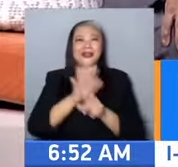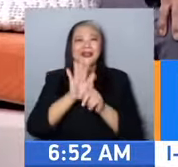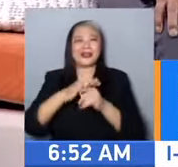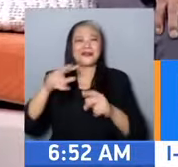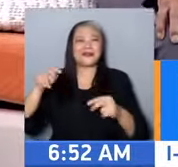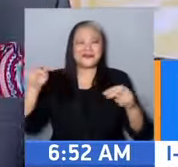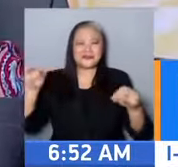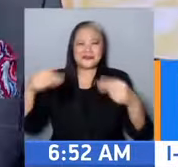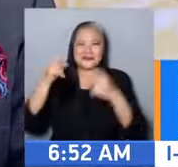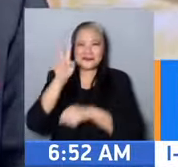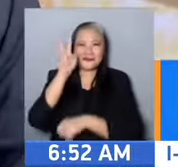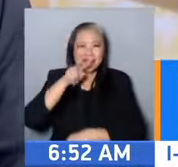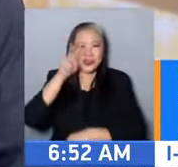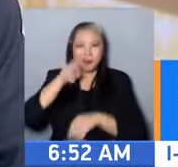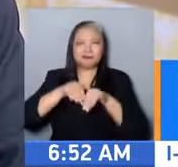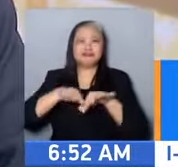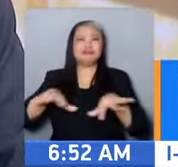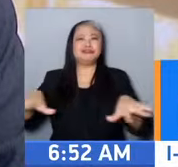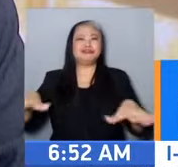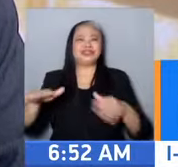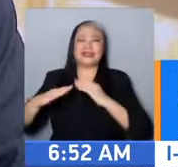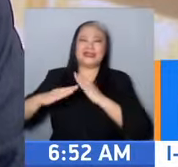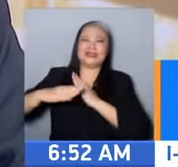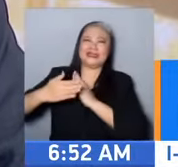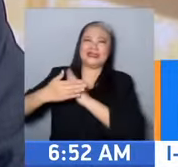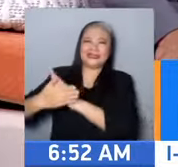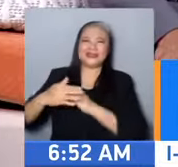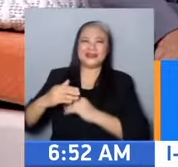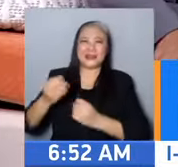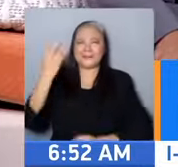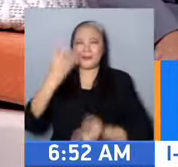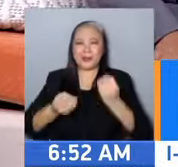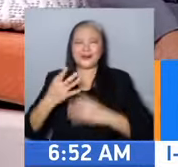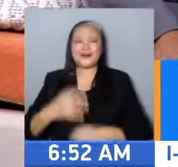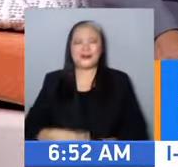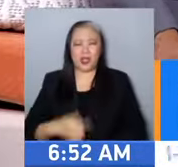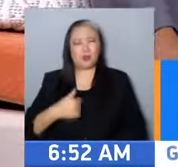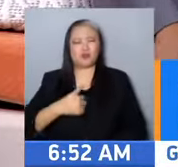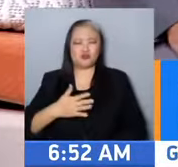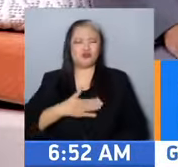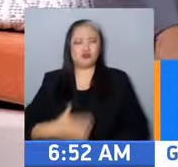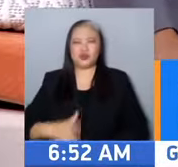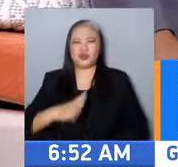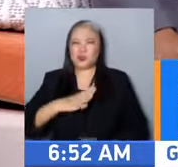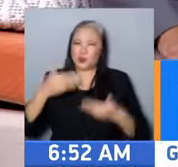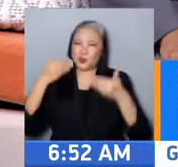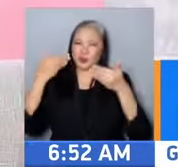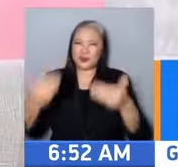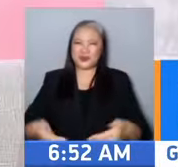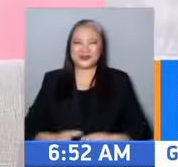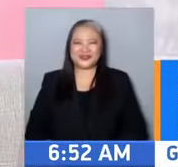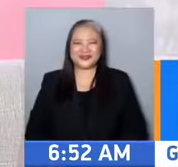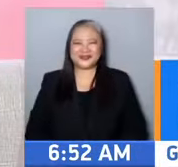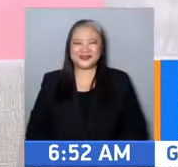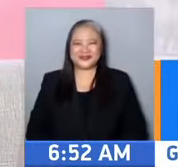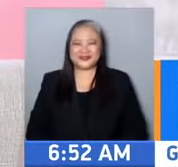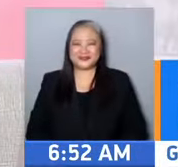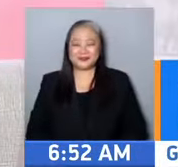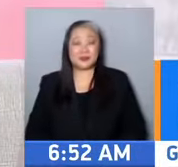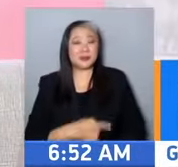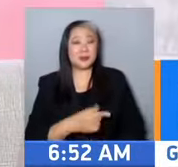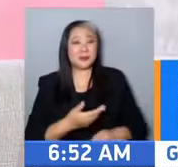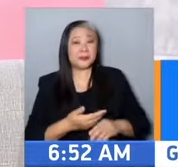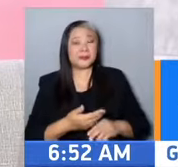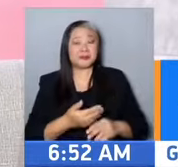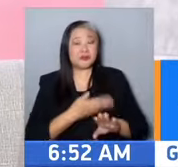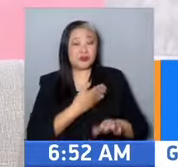Iwas Paputok, yung Gangnam Style. Uh-oh. Pinangatawan ng kundi. Pero Doc, ito, bago kayo magretiro, hingin pa rin namin ang inyong